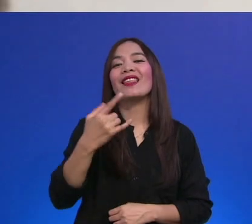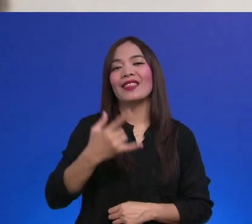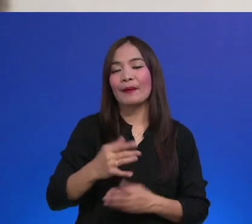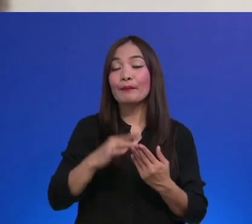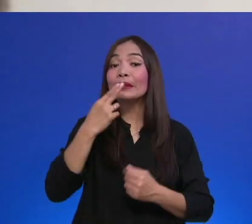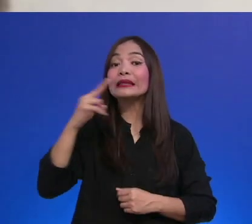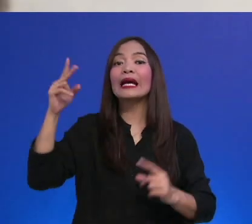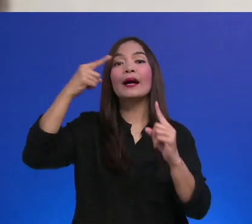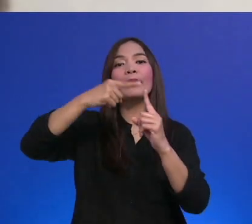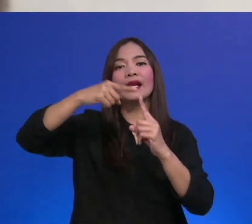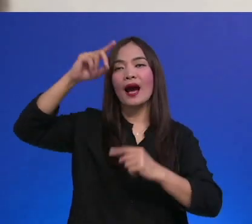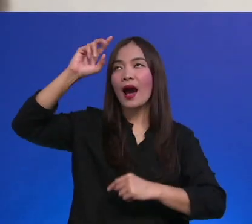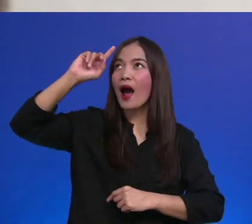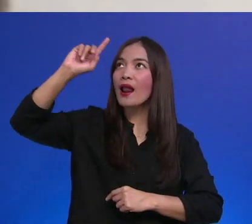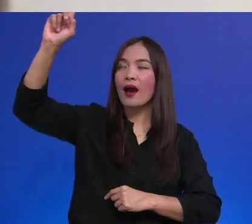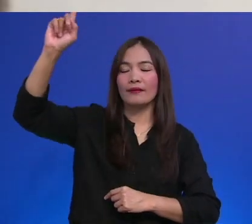dia